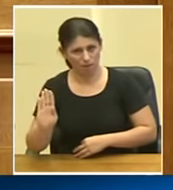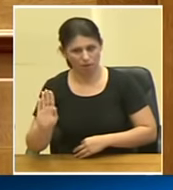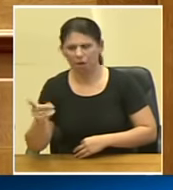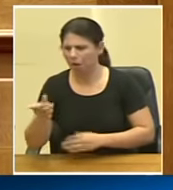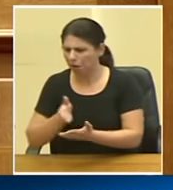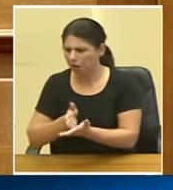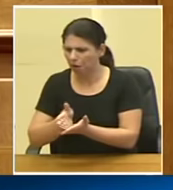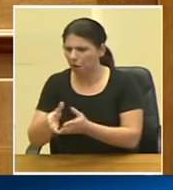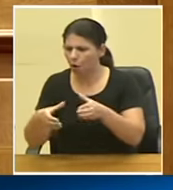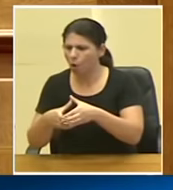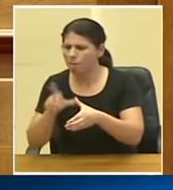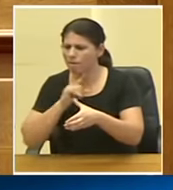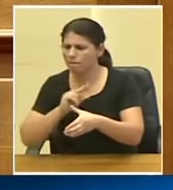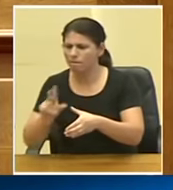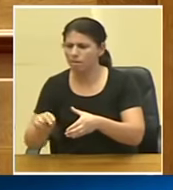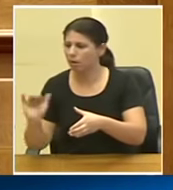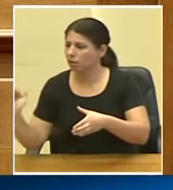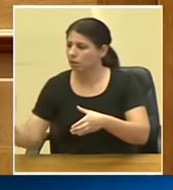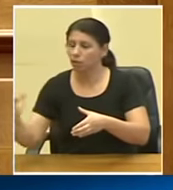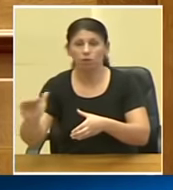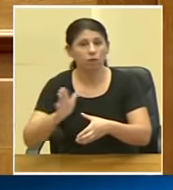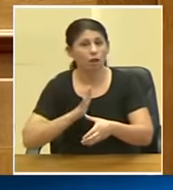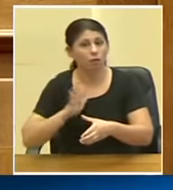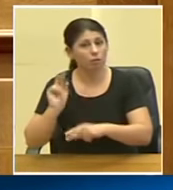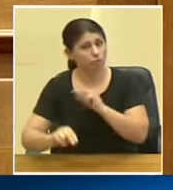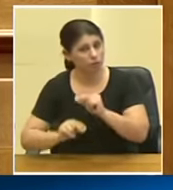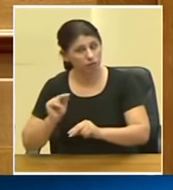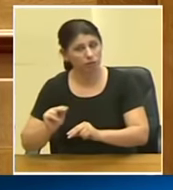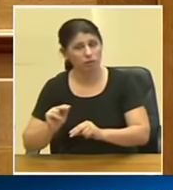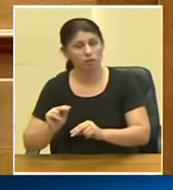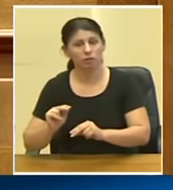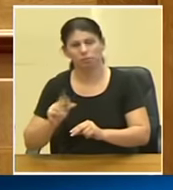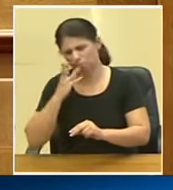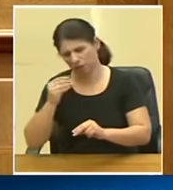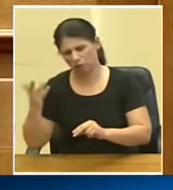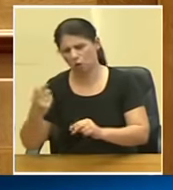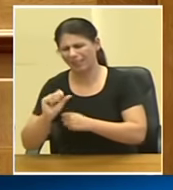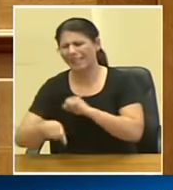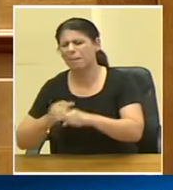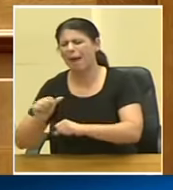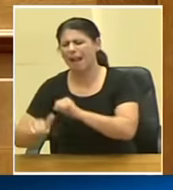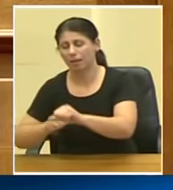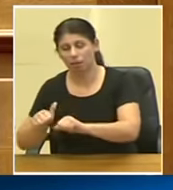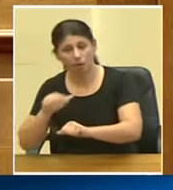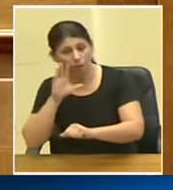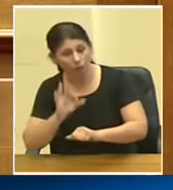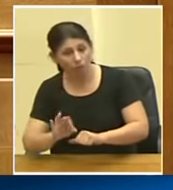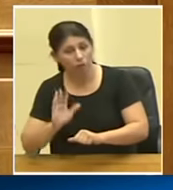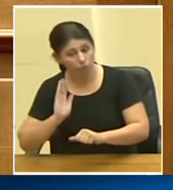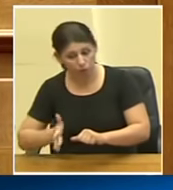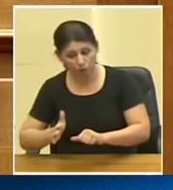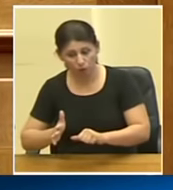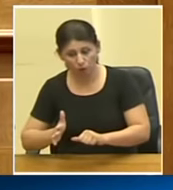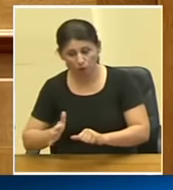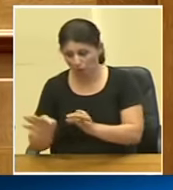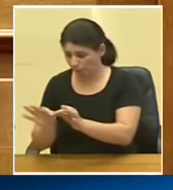ίδιο. Ρωτάω τους ανθρώπους που ψήφισαν Κινάλ, πραγματικά μπορούν να κρατήσουν ίσες